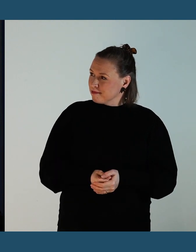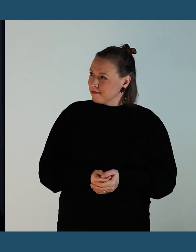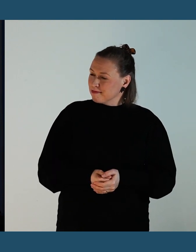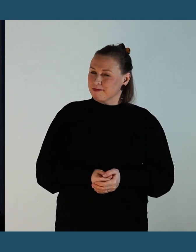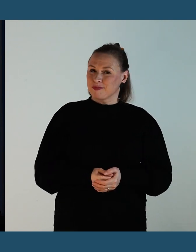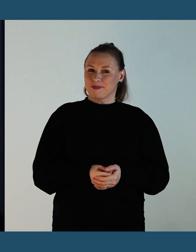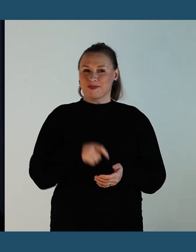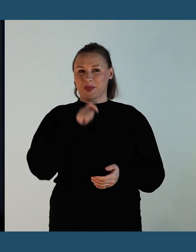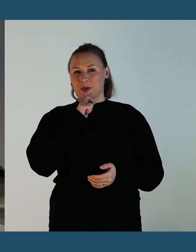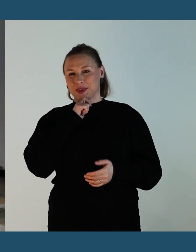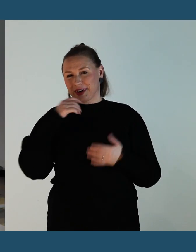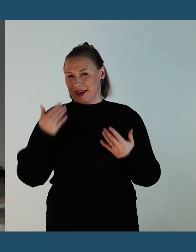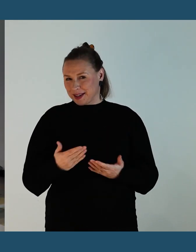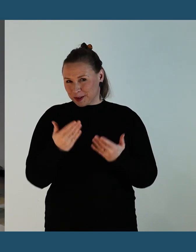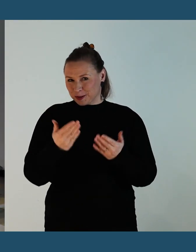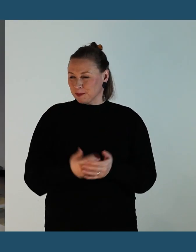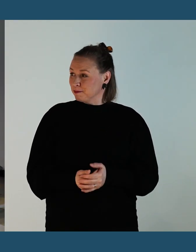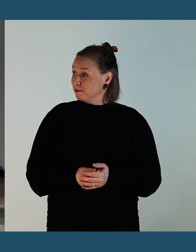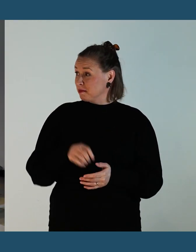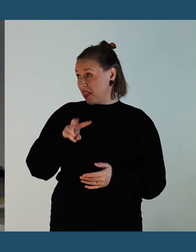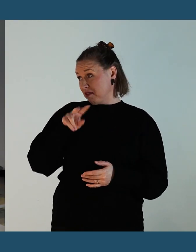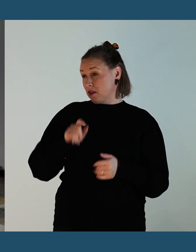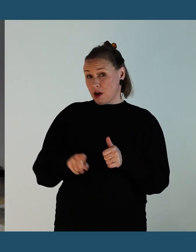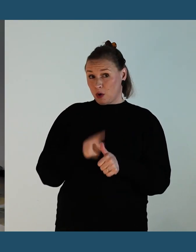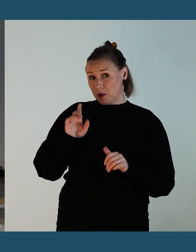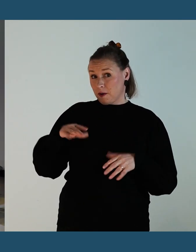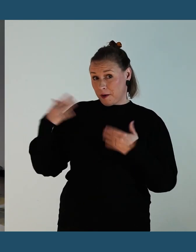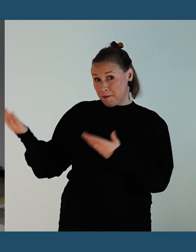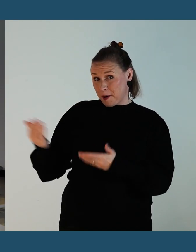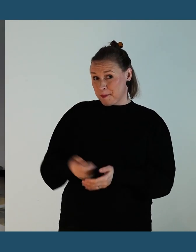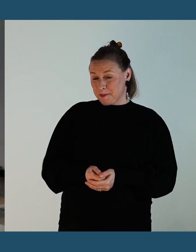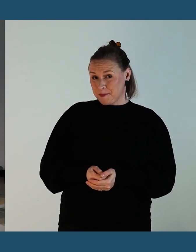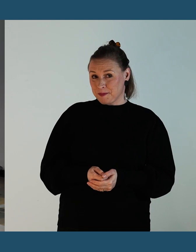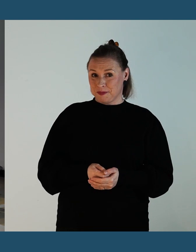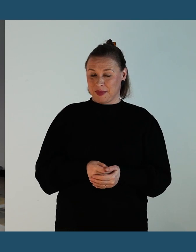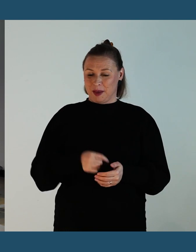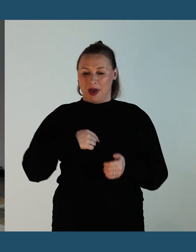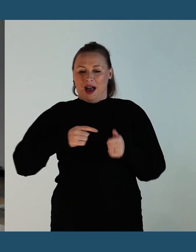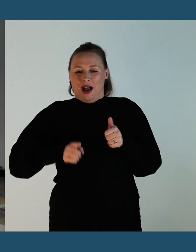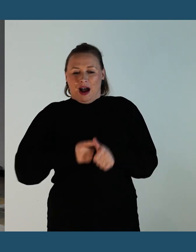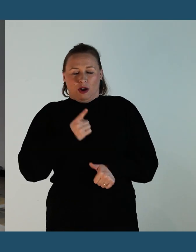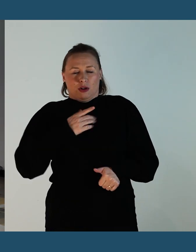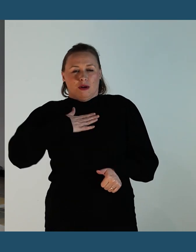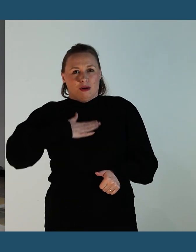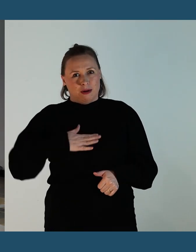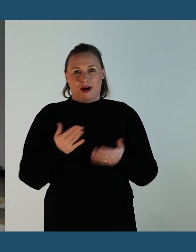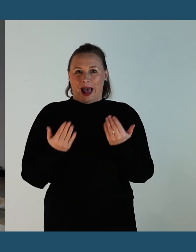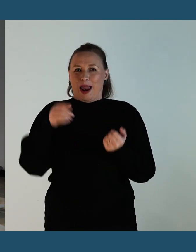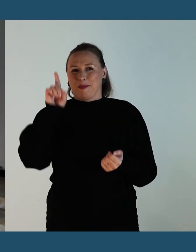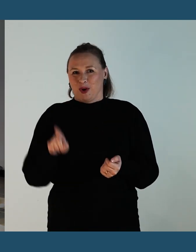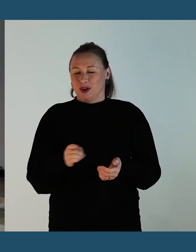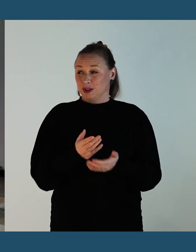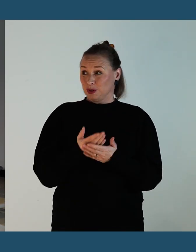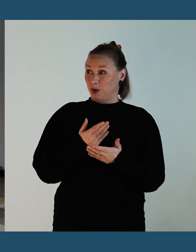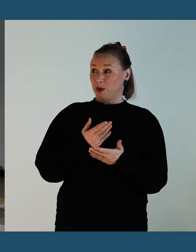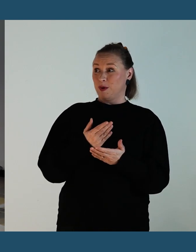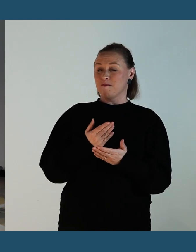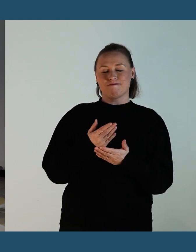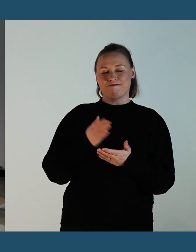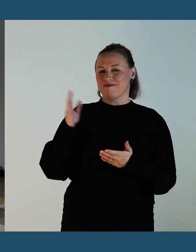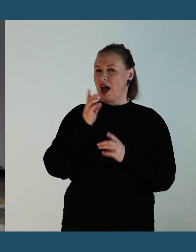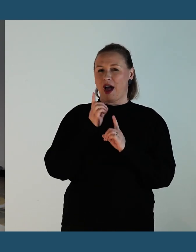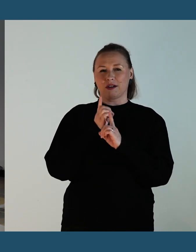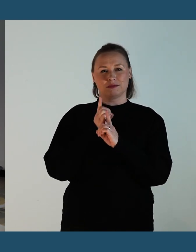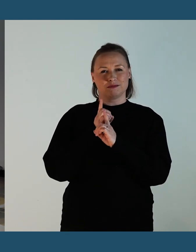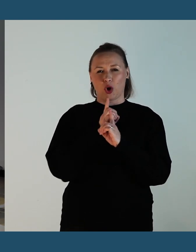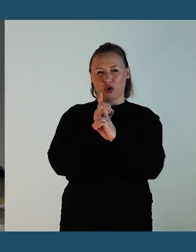Kiitos paljon. Ja kuka vaan sieltä. Eeva voi aloittaa, ole hyvä. Aloitan niin sanalta helpoimmasta, kun se oli niin ajankohtana,